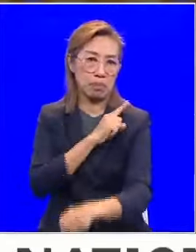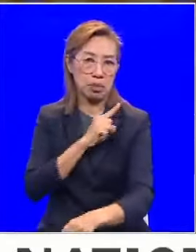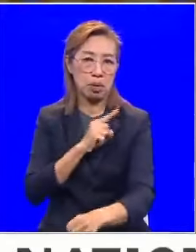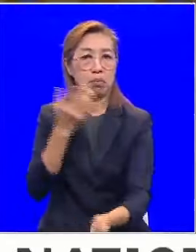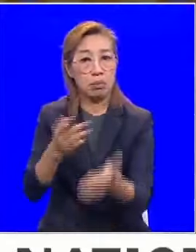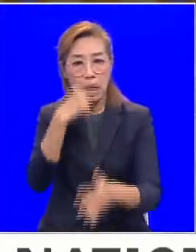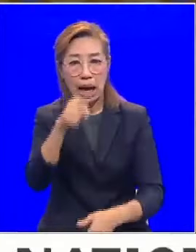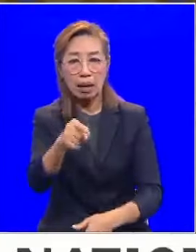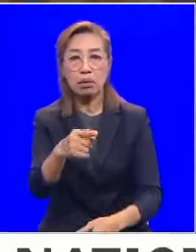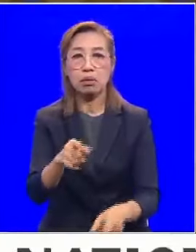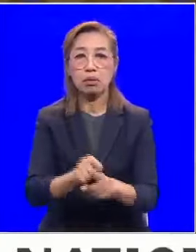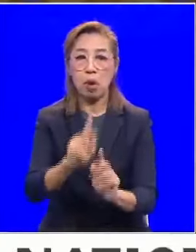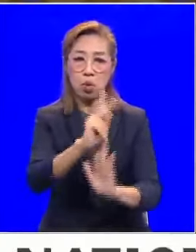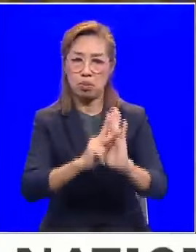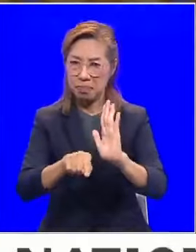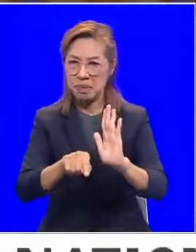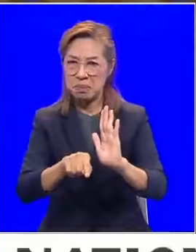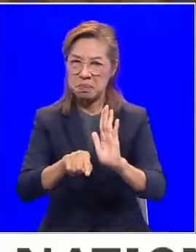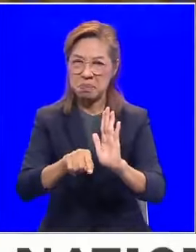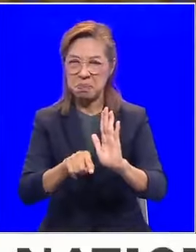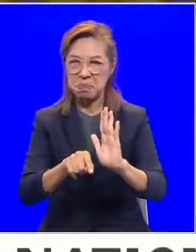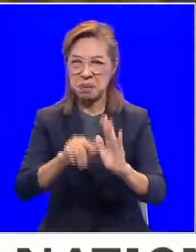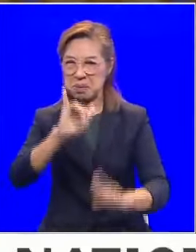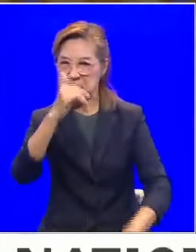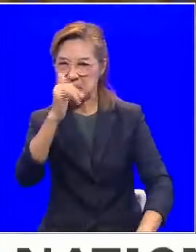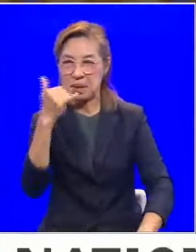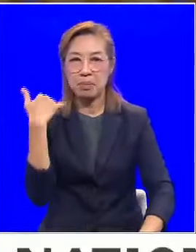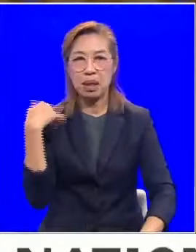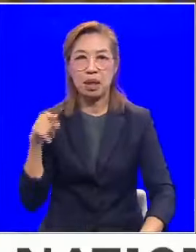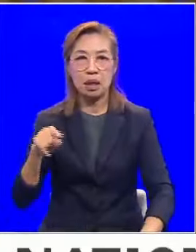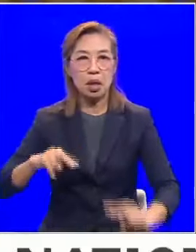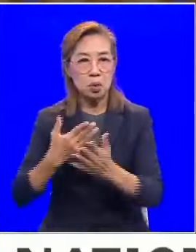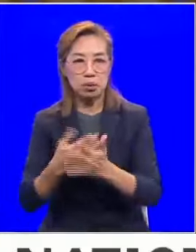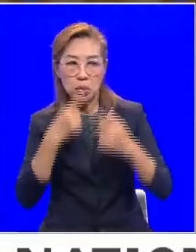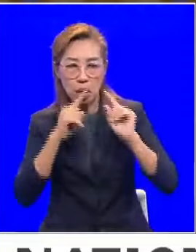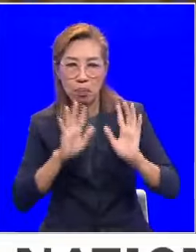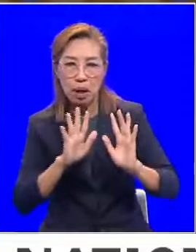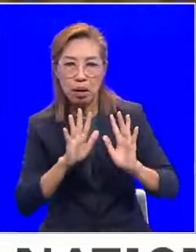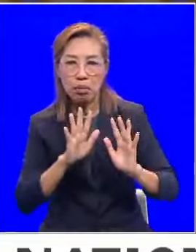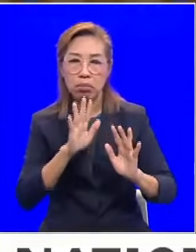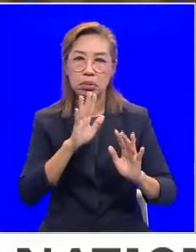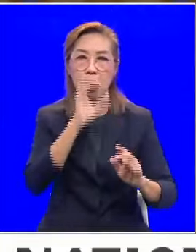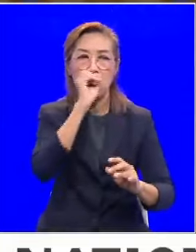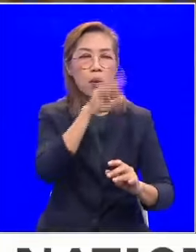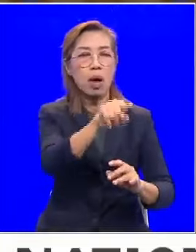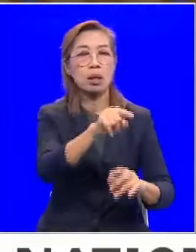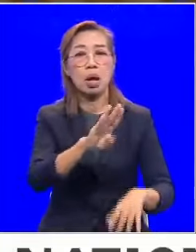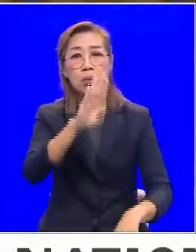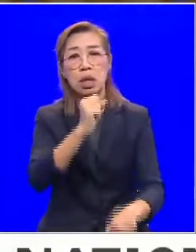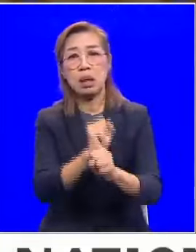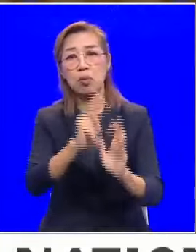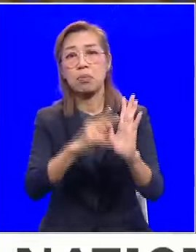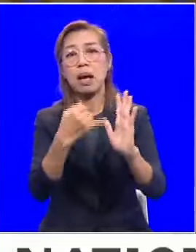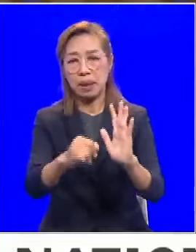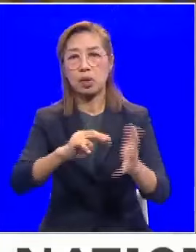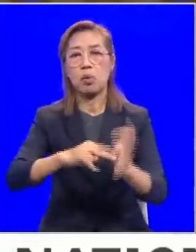ว่าไอ้กฎหมายแบบเมันหมิ่นเหมหรือถ้าเกิดจะตอบไปแบบนี้เอ่อบริษัททำผิดก็จะถือว่าผิดแต่ส่วนใหญ่ก็คือจะไม่ตอบไปไปไป